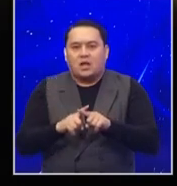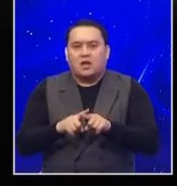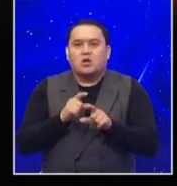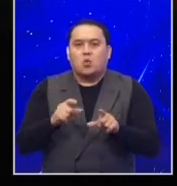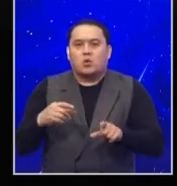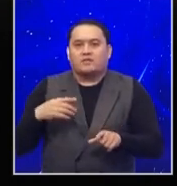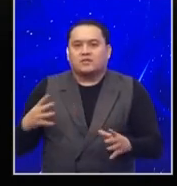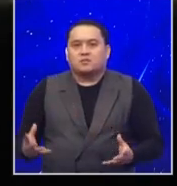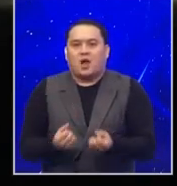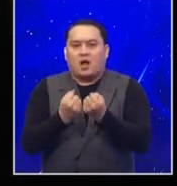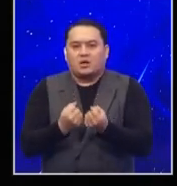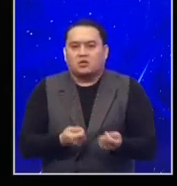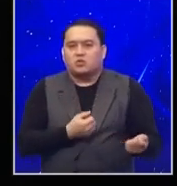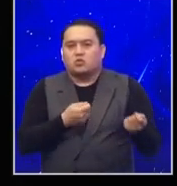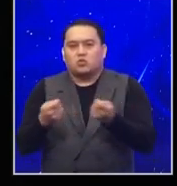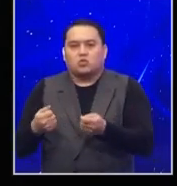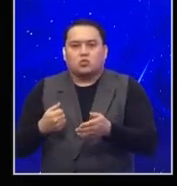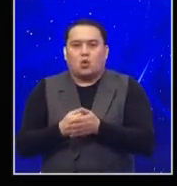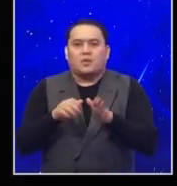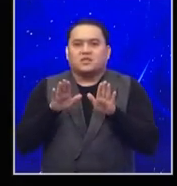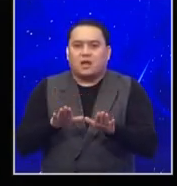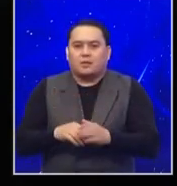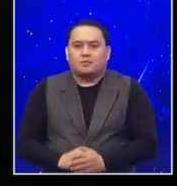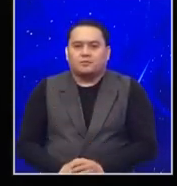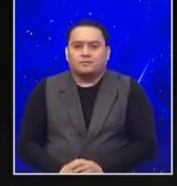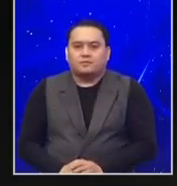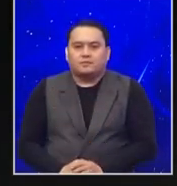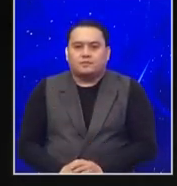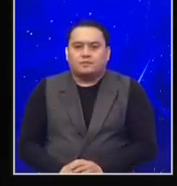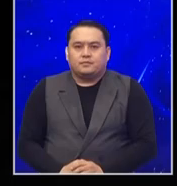граждан эвакуировали и доставили до места постоянного проживания.